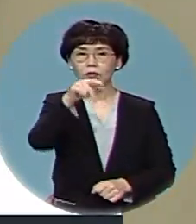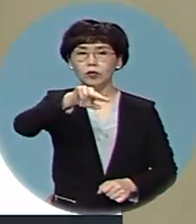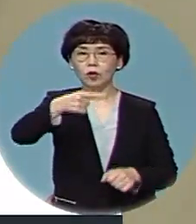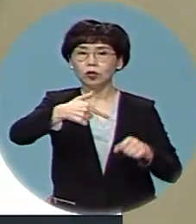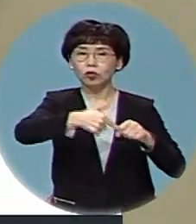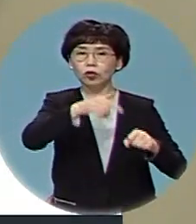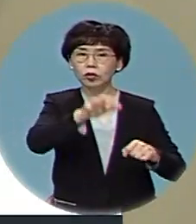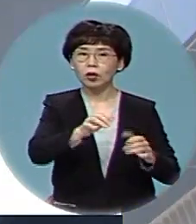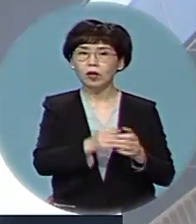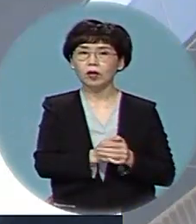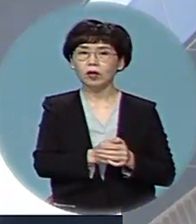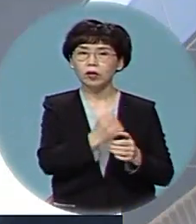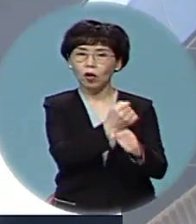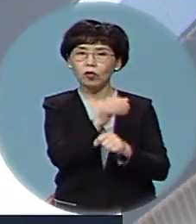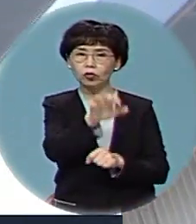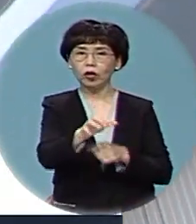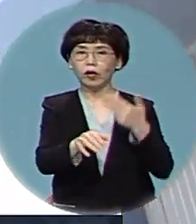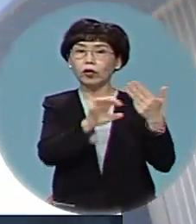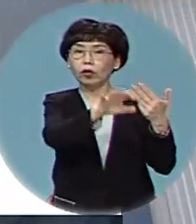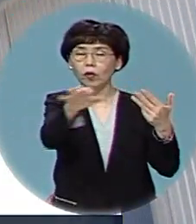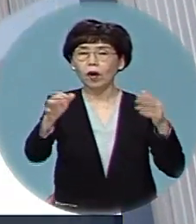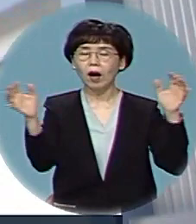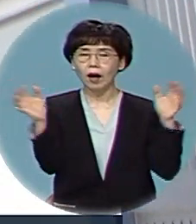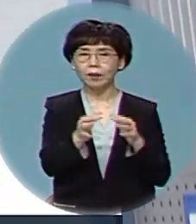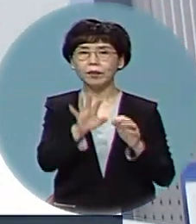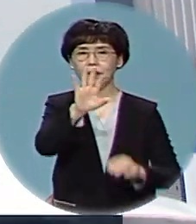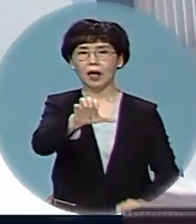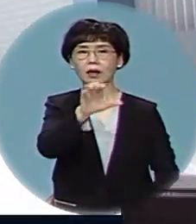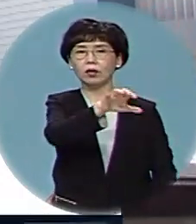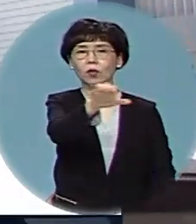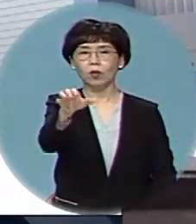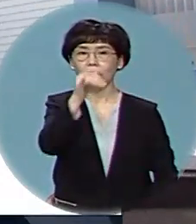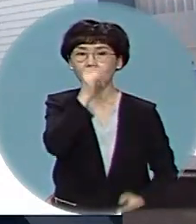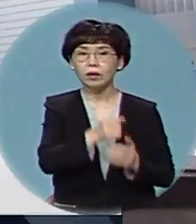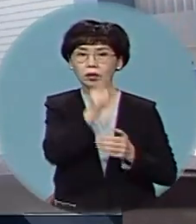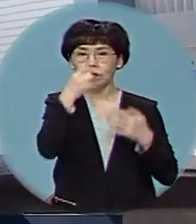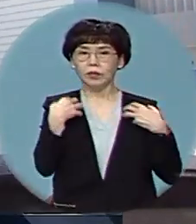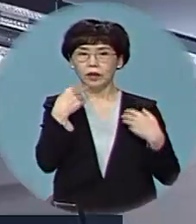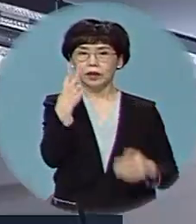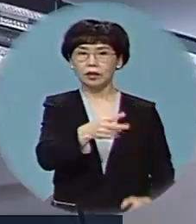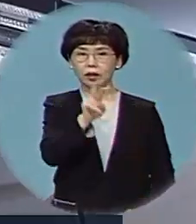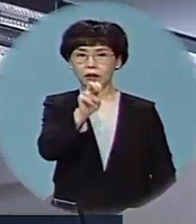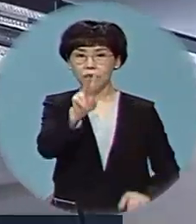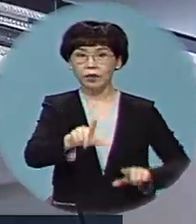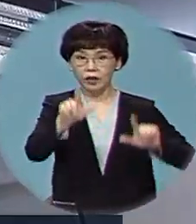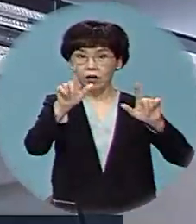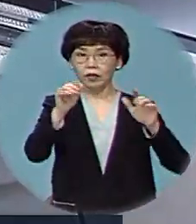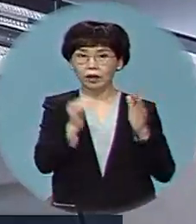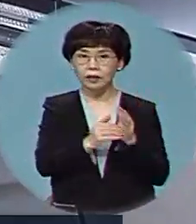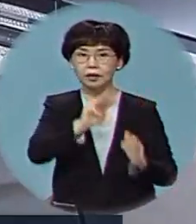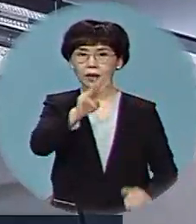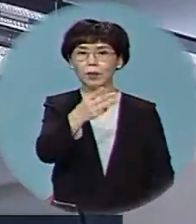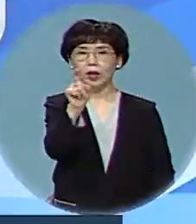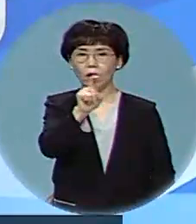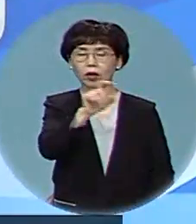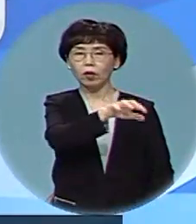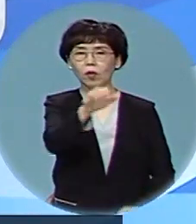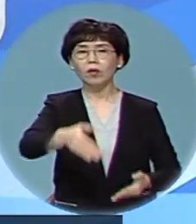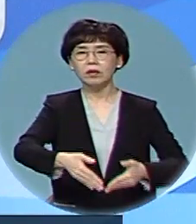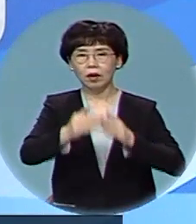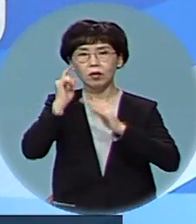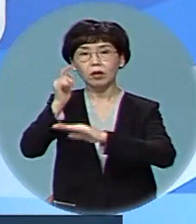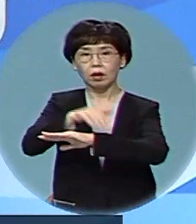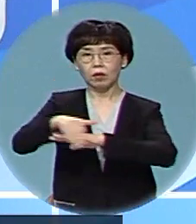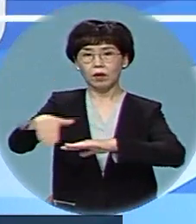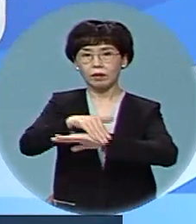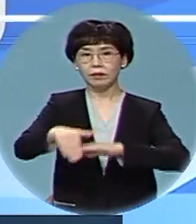수소충전소는 연구용 8개소를 포함해 모두 45개소로 정부는 2022년까지 310개소를 구축한다는